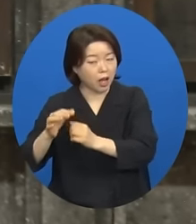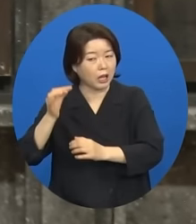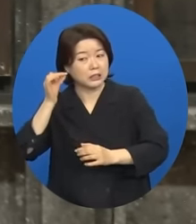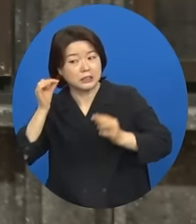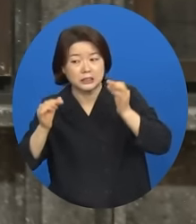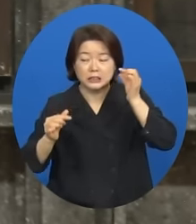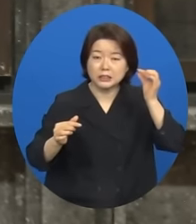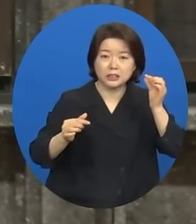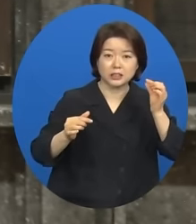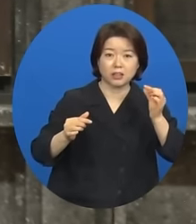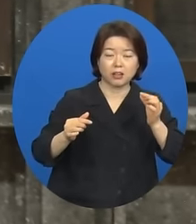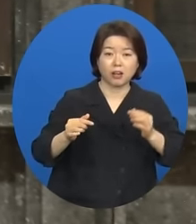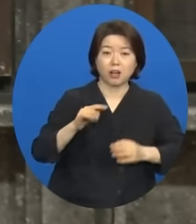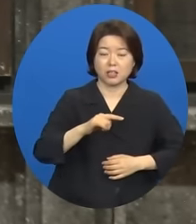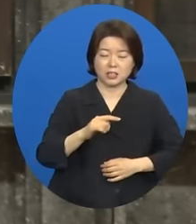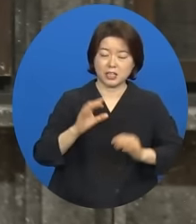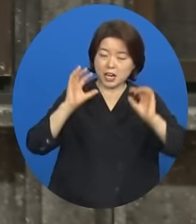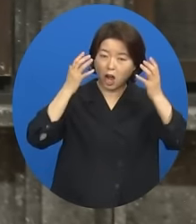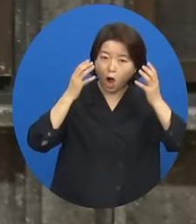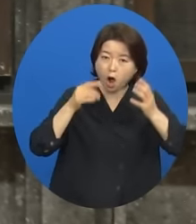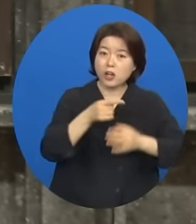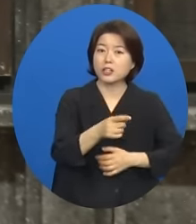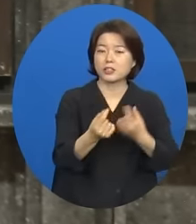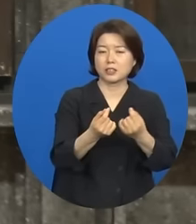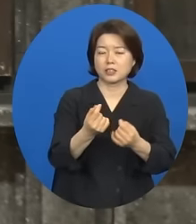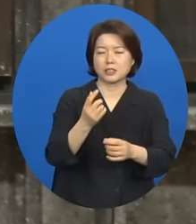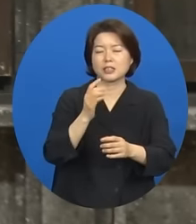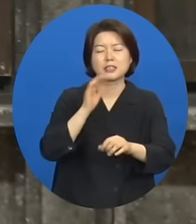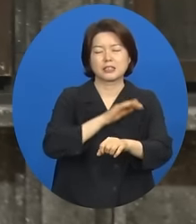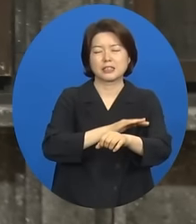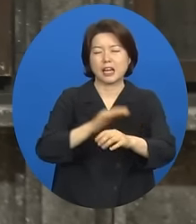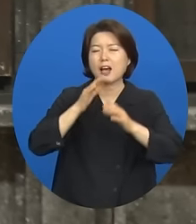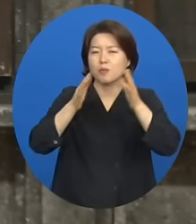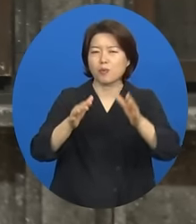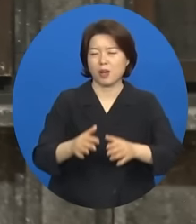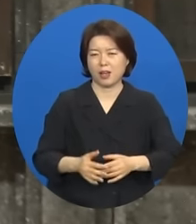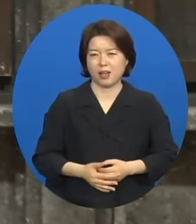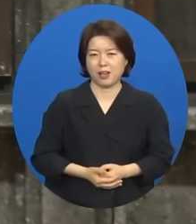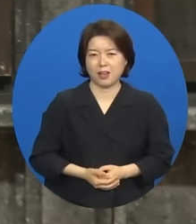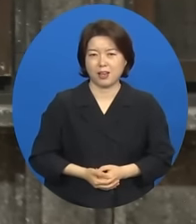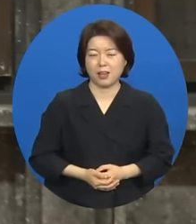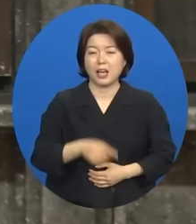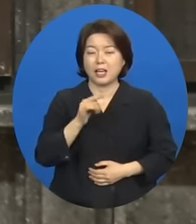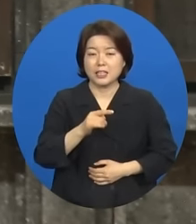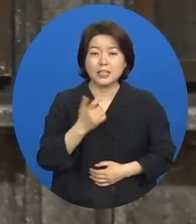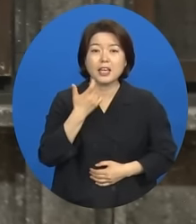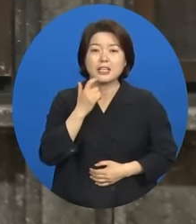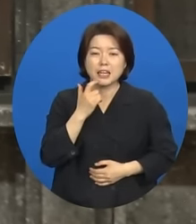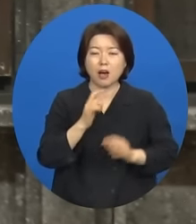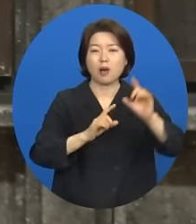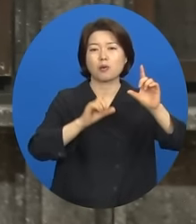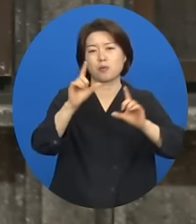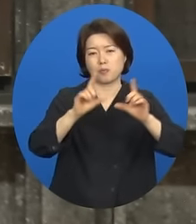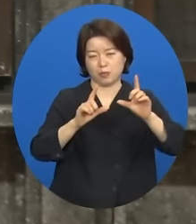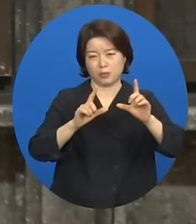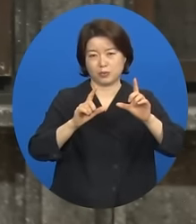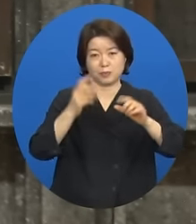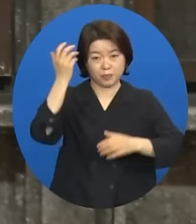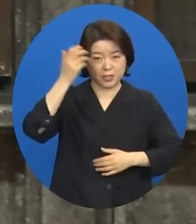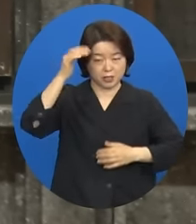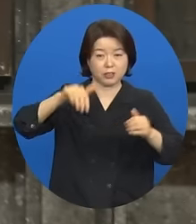여기에 이랬다가 이 어린아이들은요 잘 속잖아요. 그것이 바로 야곱의 현